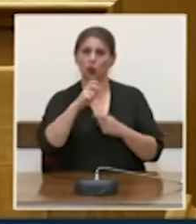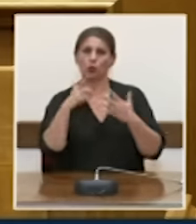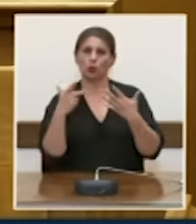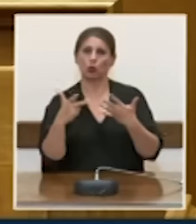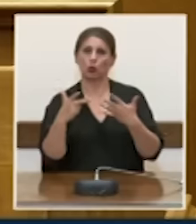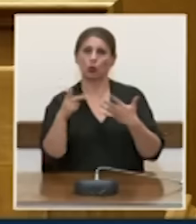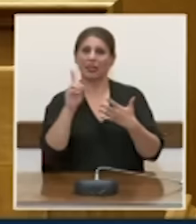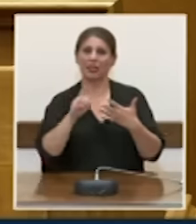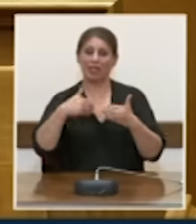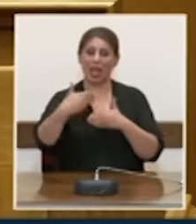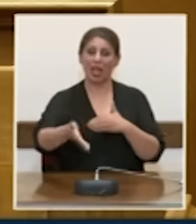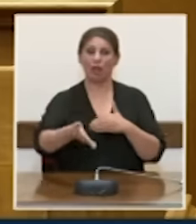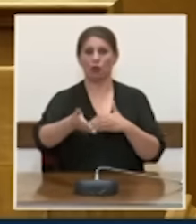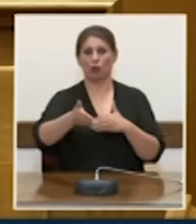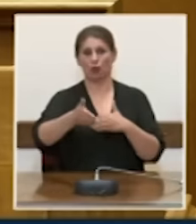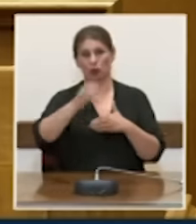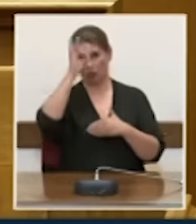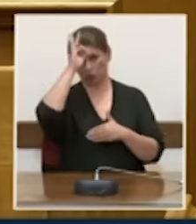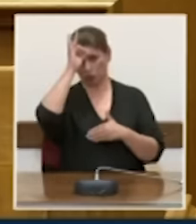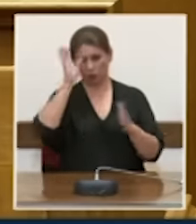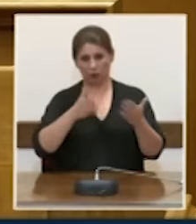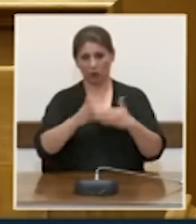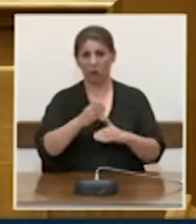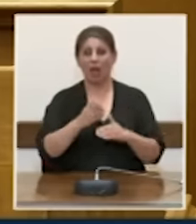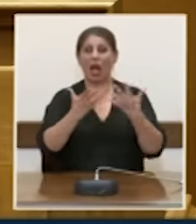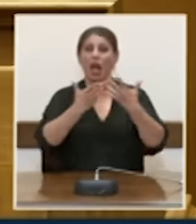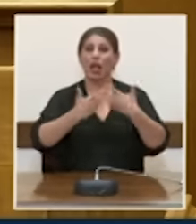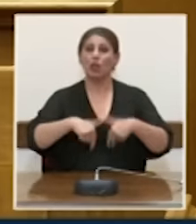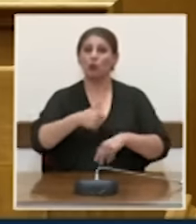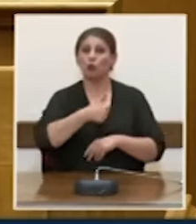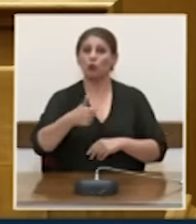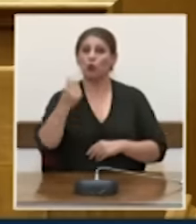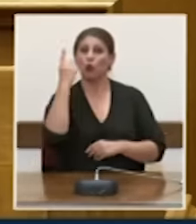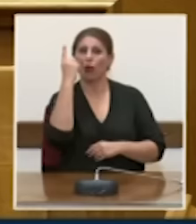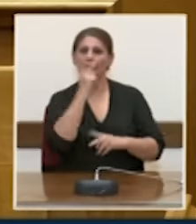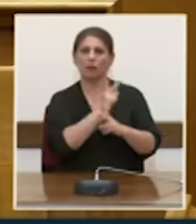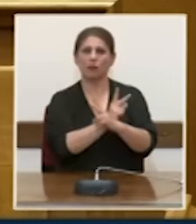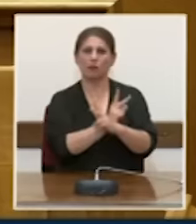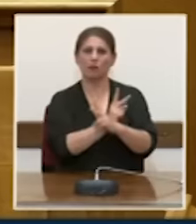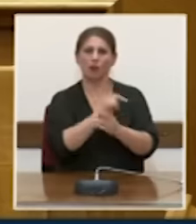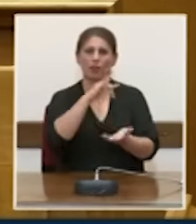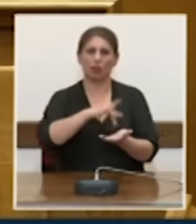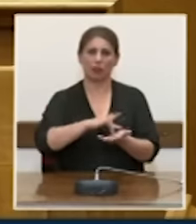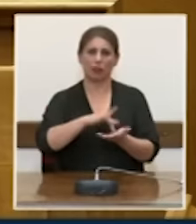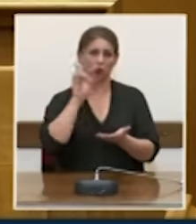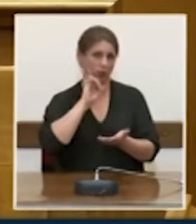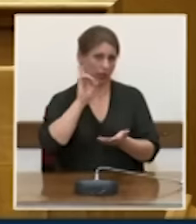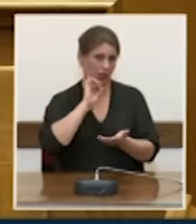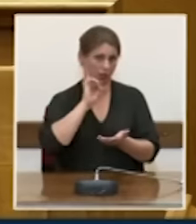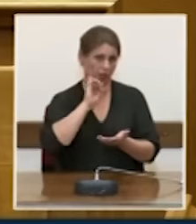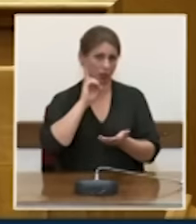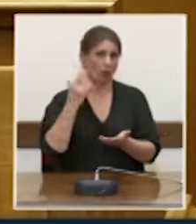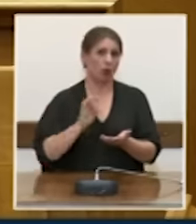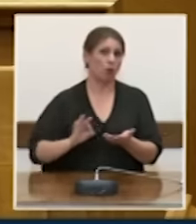από το αστυνομικό τμήμα, λειτουργεί μόνο ένα συμβουλευτικό κέντρο για γυναίκες, το οποίο βρίσκεται